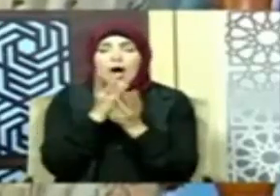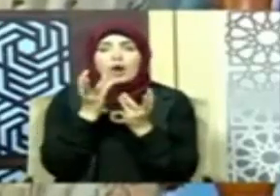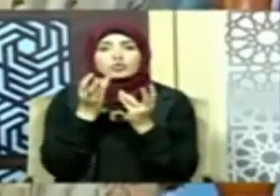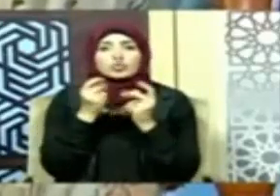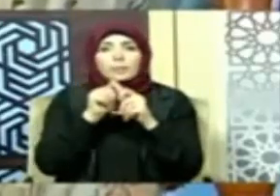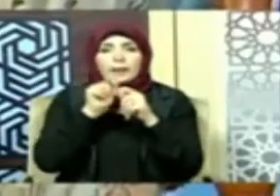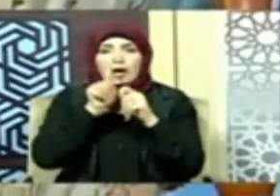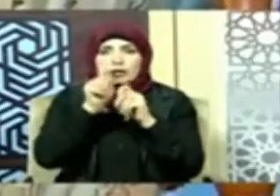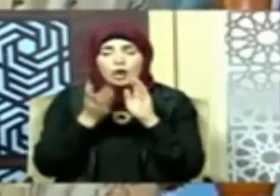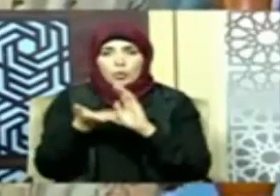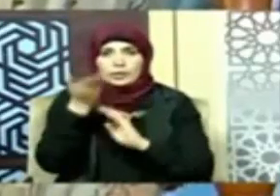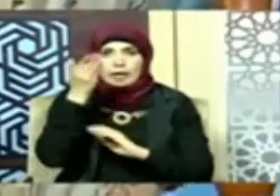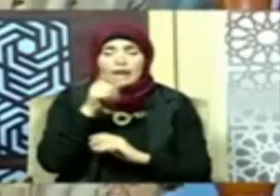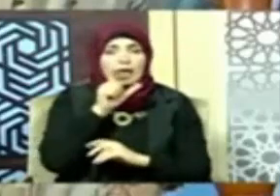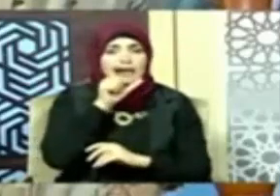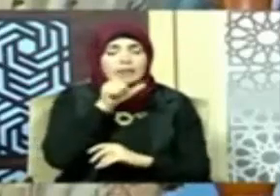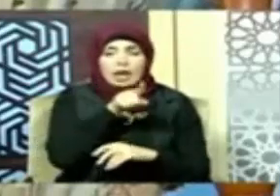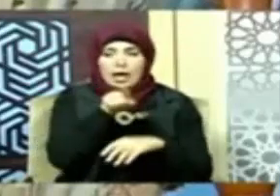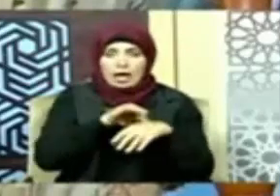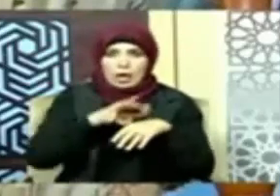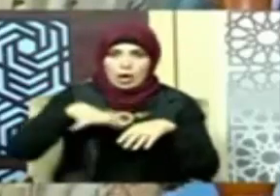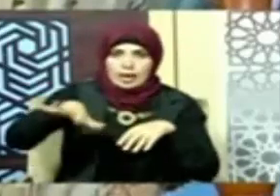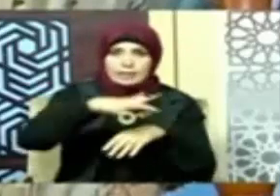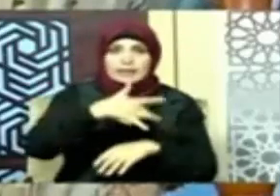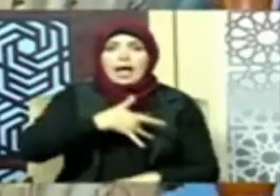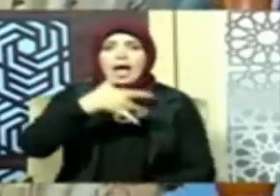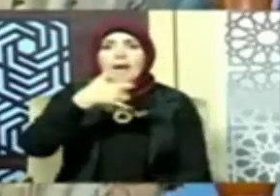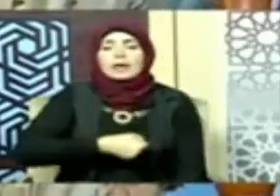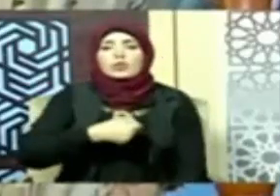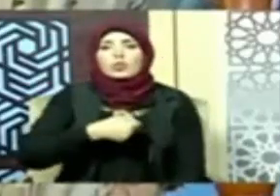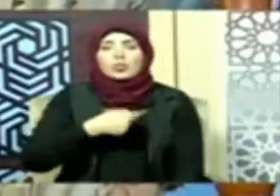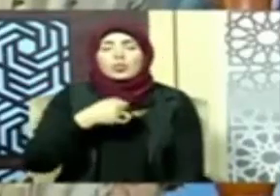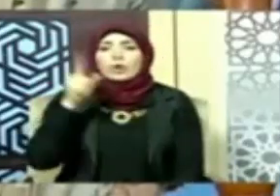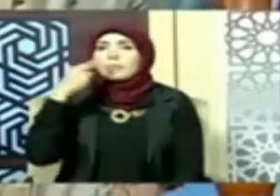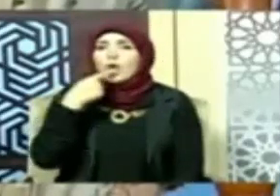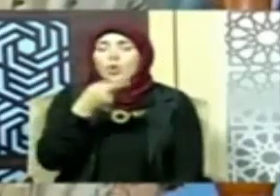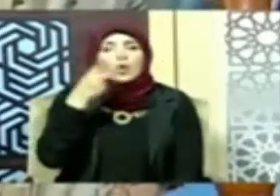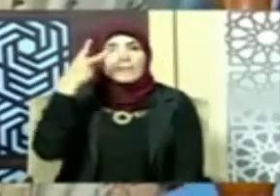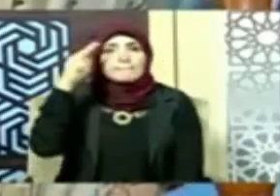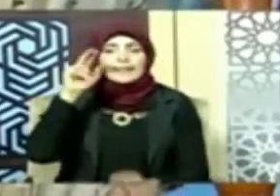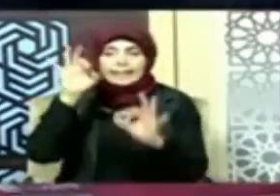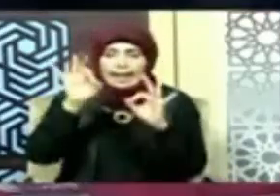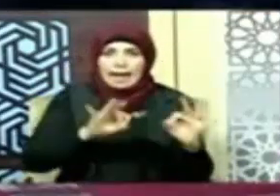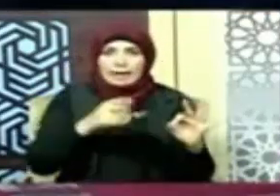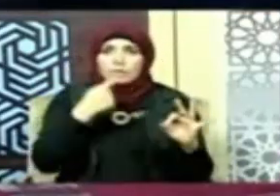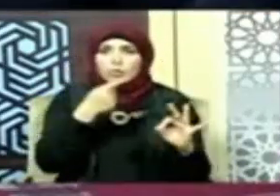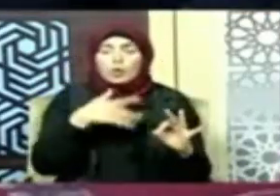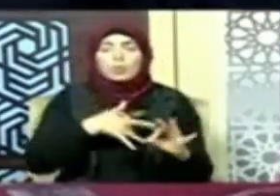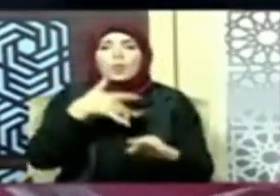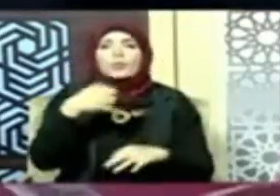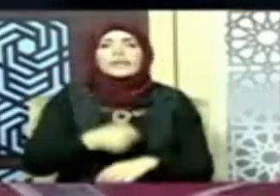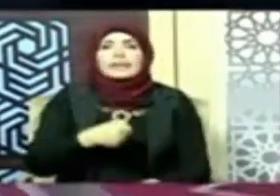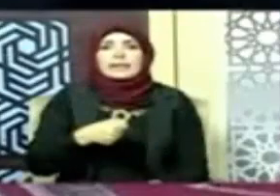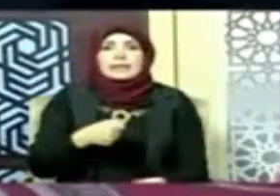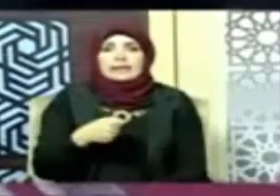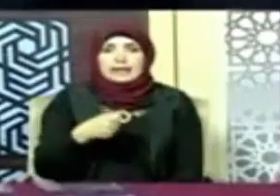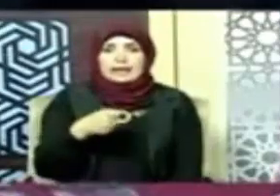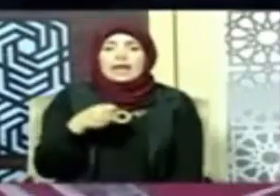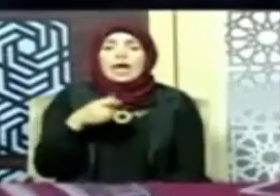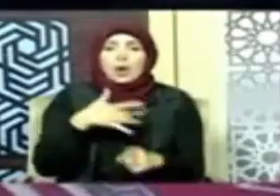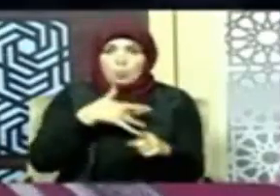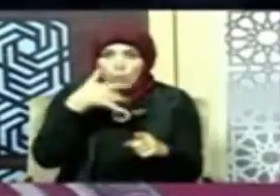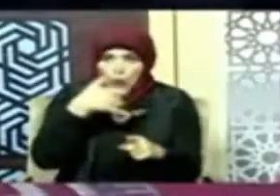يا أيها الذين آمنوا، لمن؟ للمؤمنين إن كنا مؤمنين حقا. يا